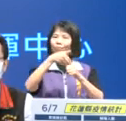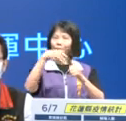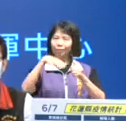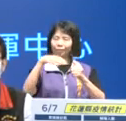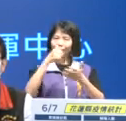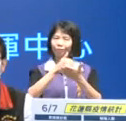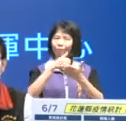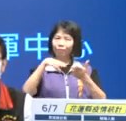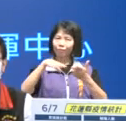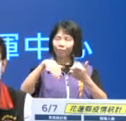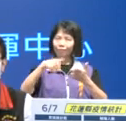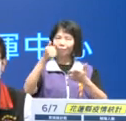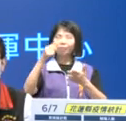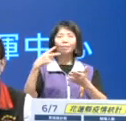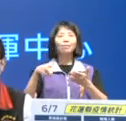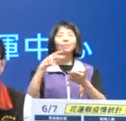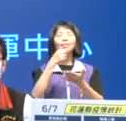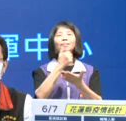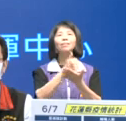增确诊